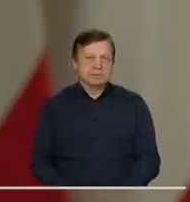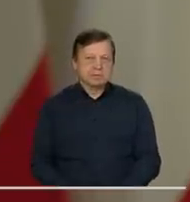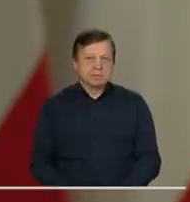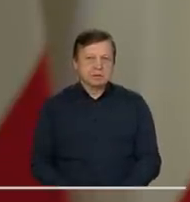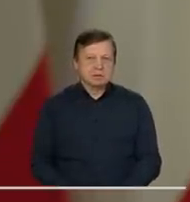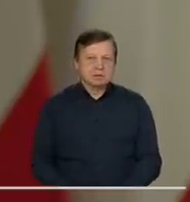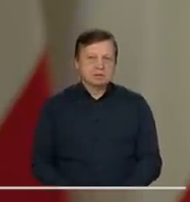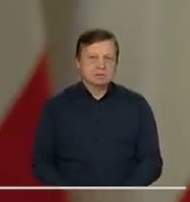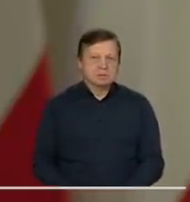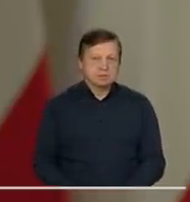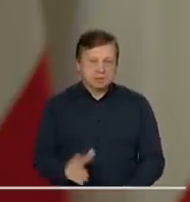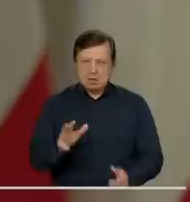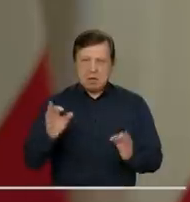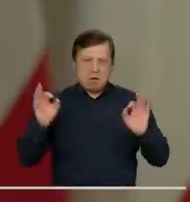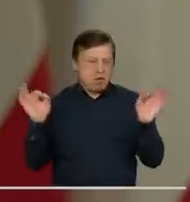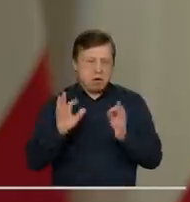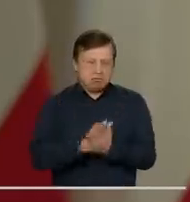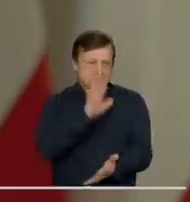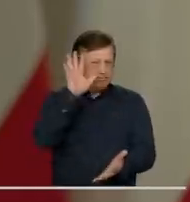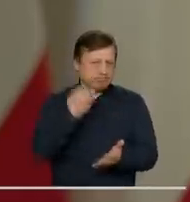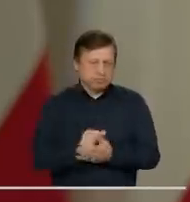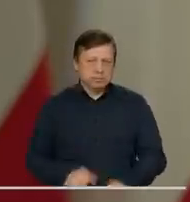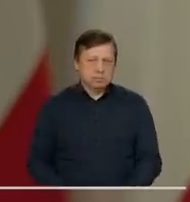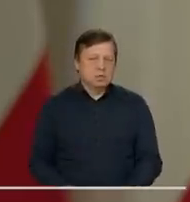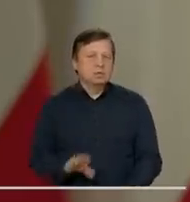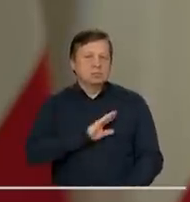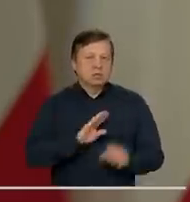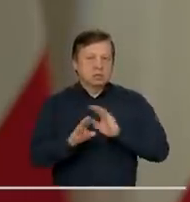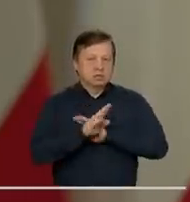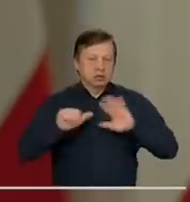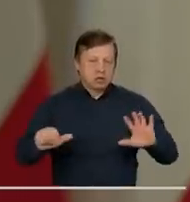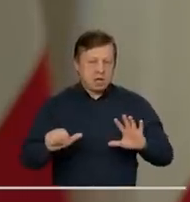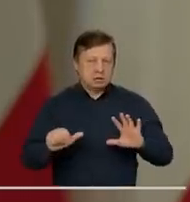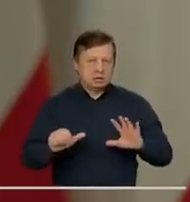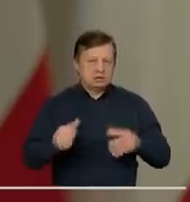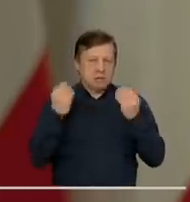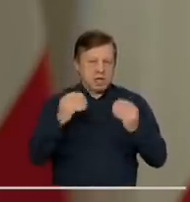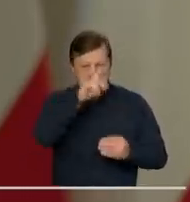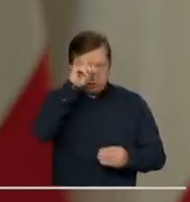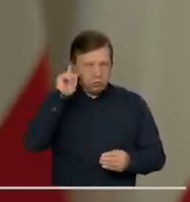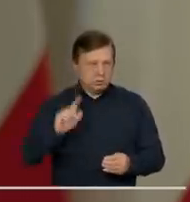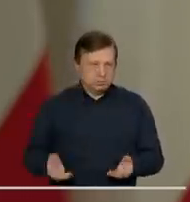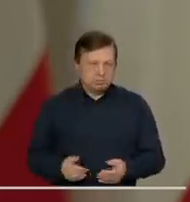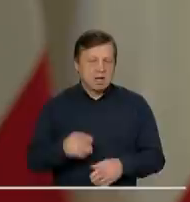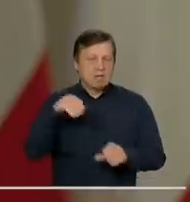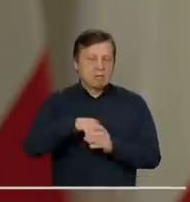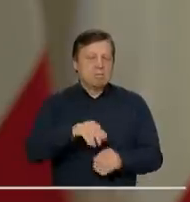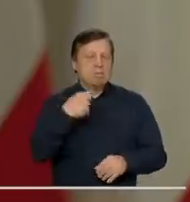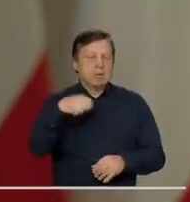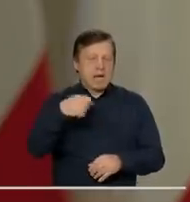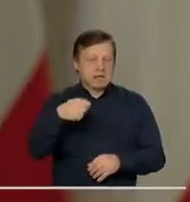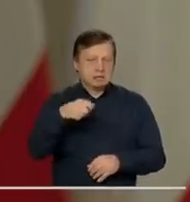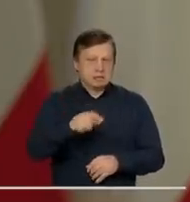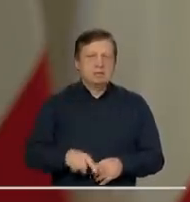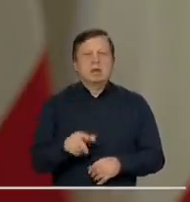Spotkała nas niewyobrażalna tragedia. Zginęło 96 wspaniałych Polaków na czele z prezydentem